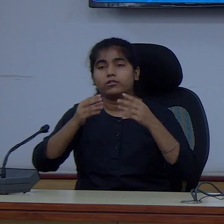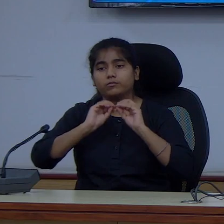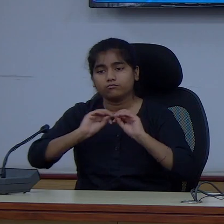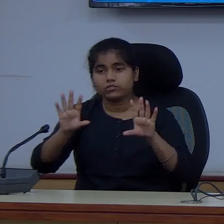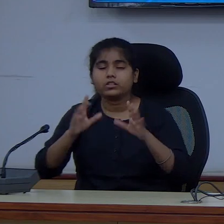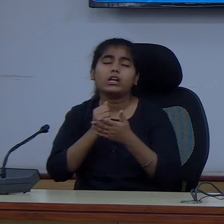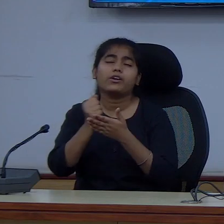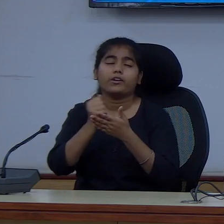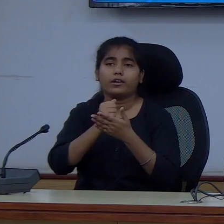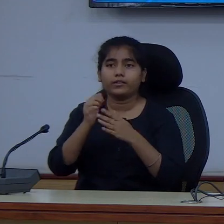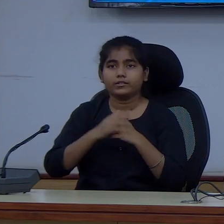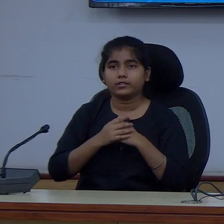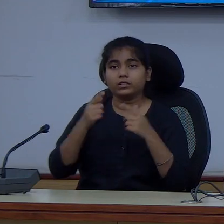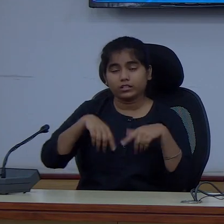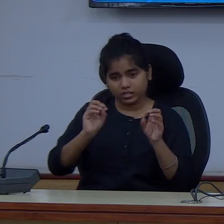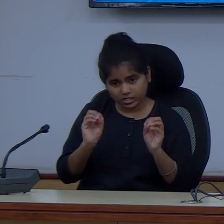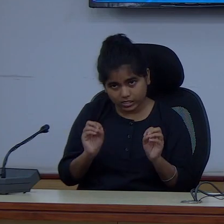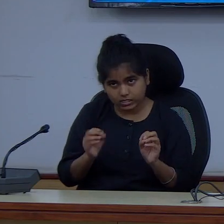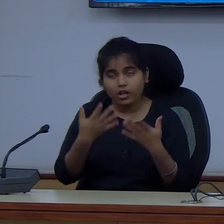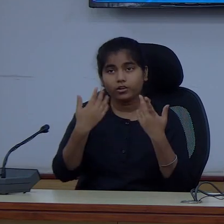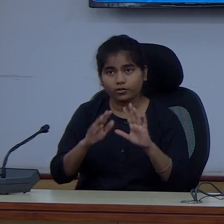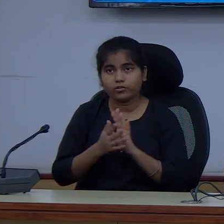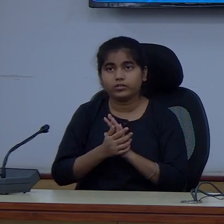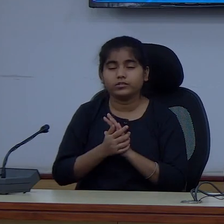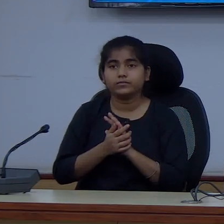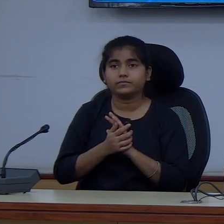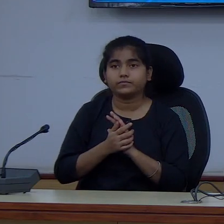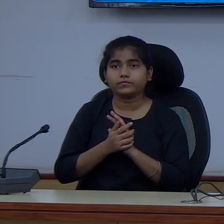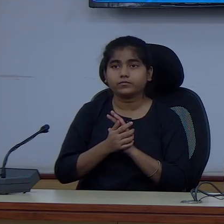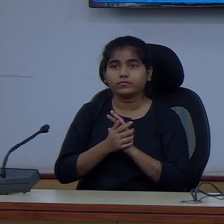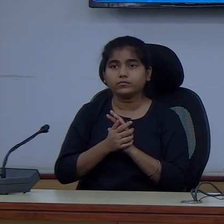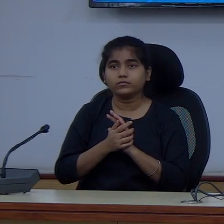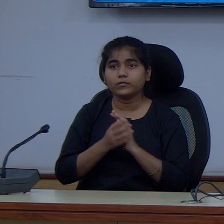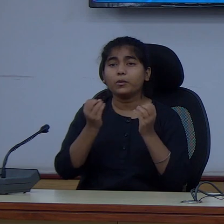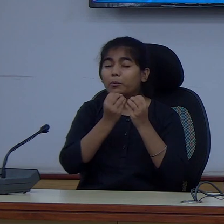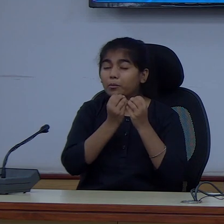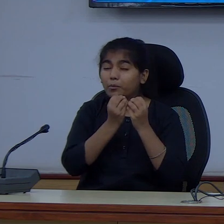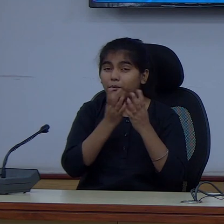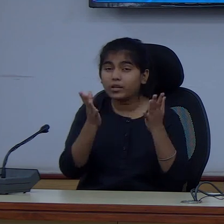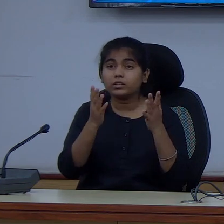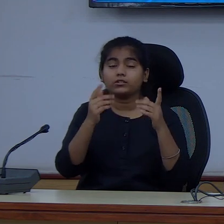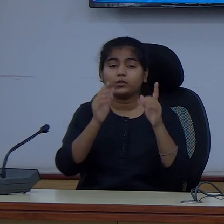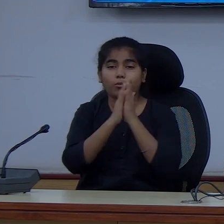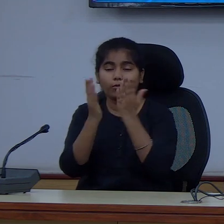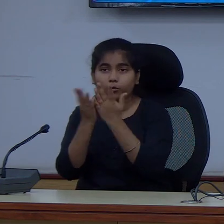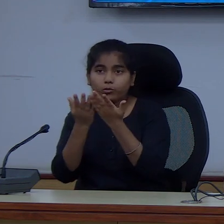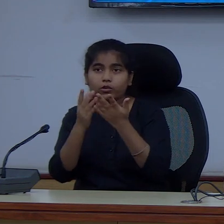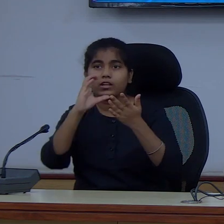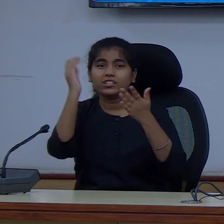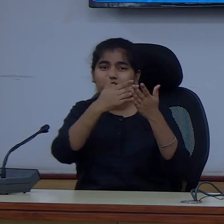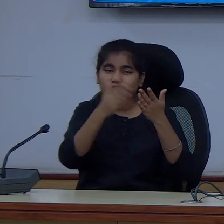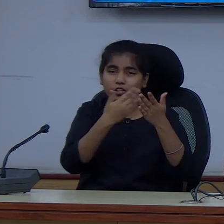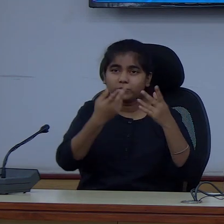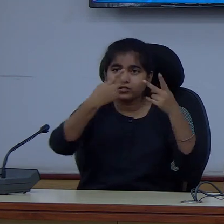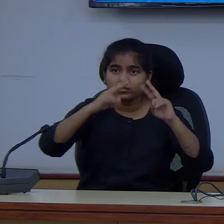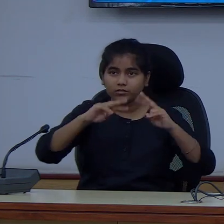है, जहां हम टेक्स्ट बुक्स को साइन लैंग्वेज में देने की कोशिश कर रहे हैं। ये शुरुआत